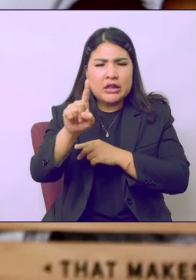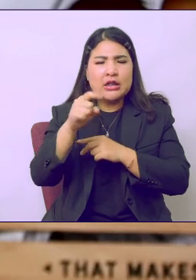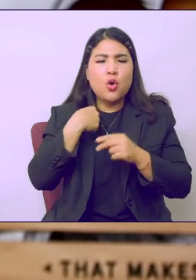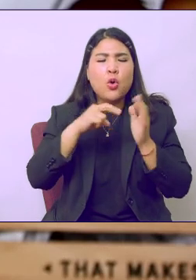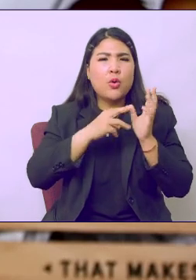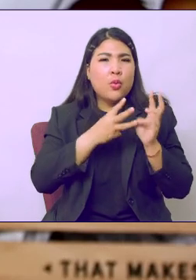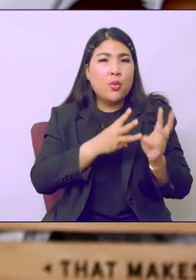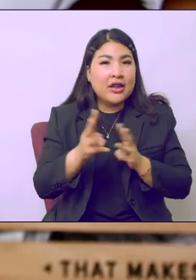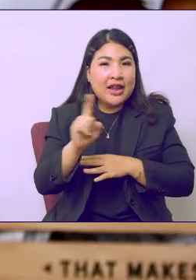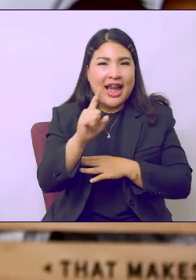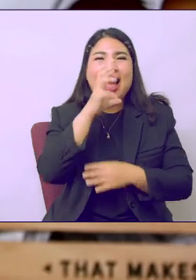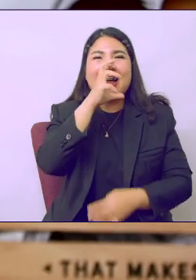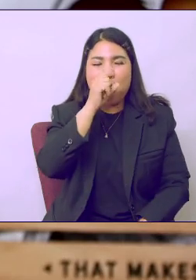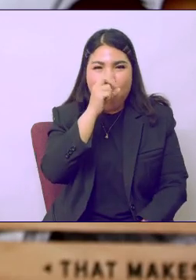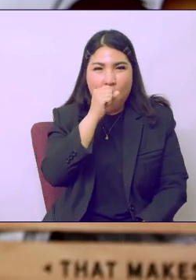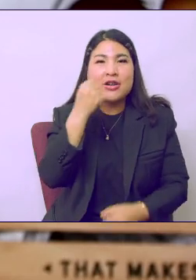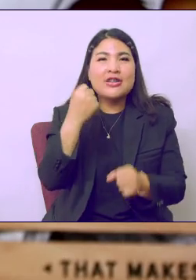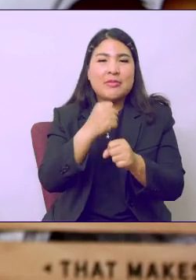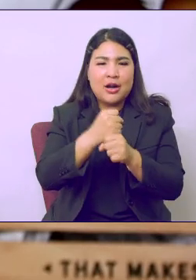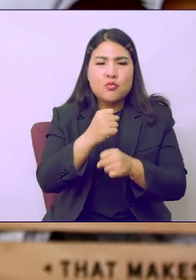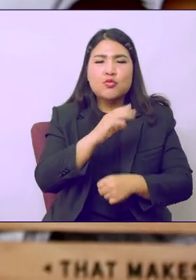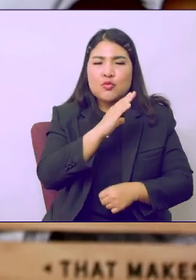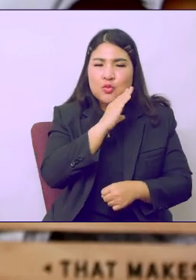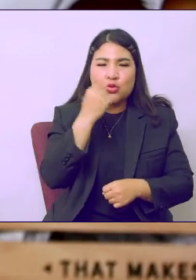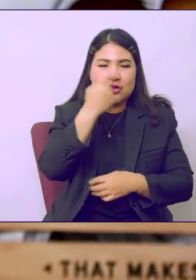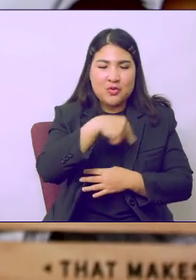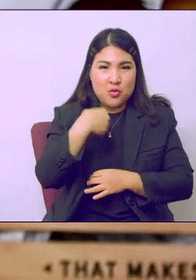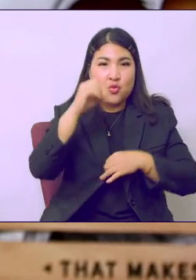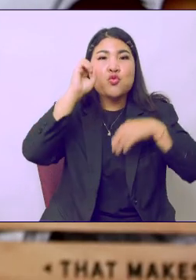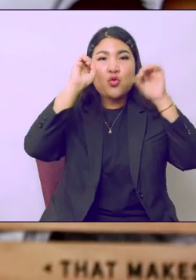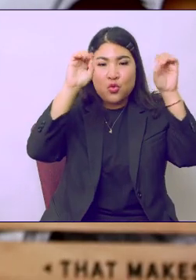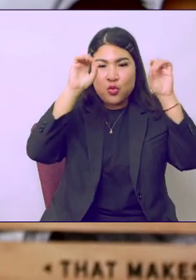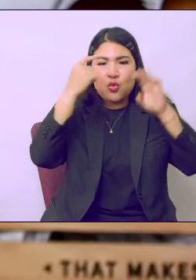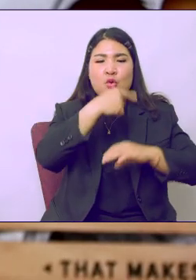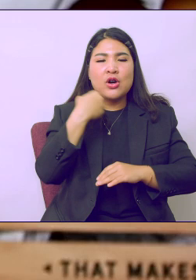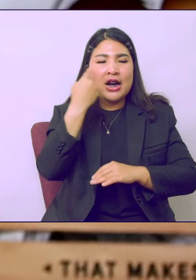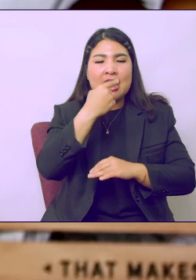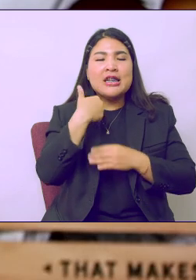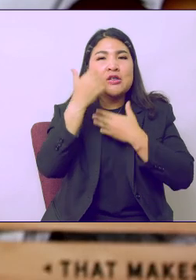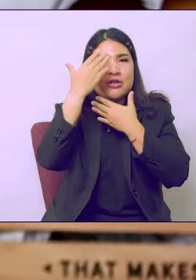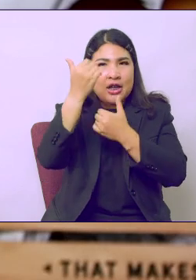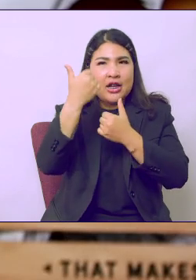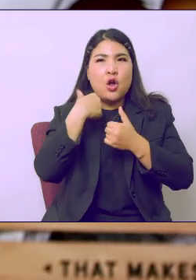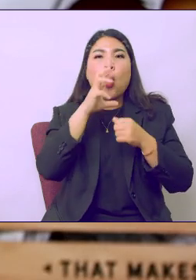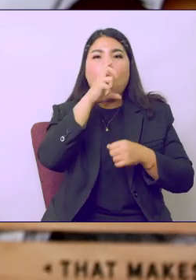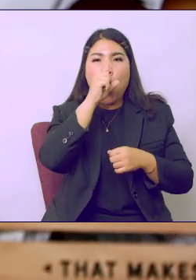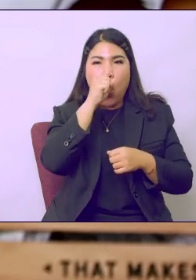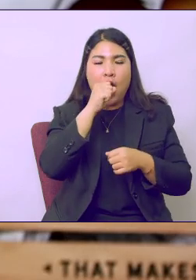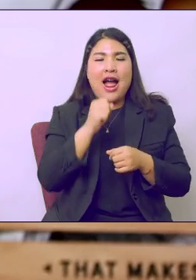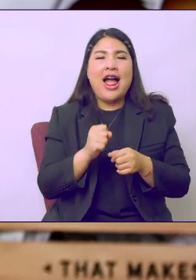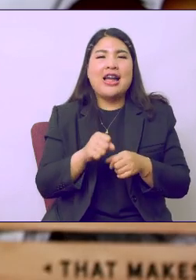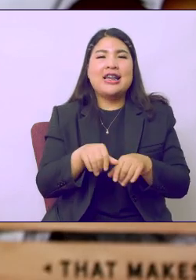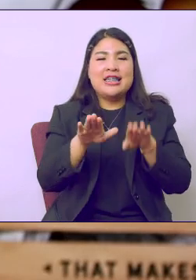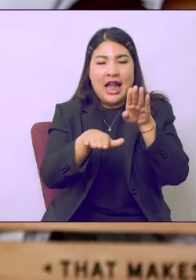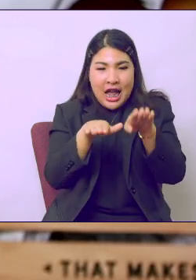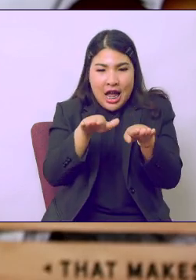นะครับเดี๋ยวเรามาลองกันนิดนึงดีกว่านะครับเดี๋ยวคุณครูท่านไหนสะดวกนะครับเดี๋ยวเราลองจัดเก้าอี้นั่งสบายๆให้เท้าอยู่กับพื้นนะครับวางมือ